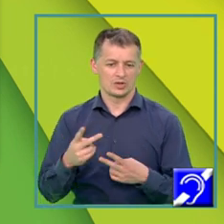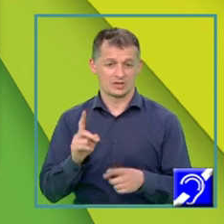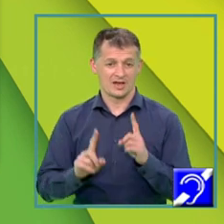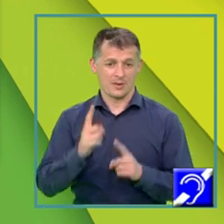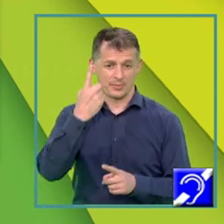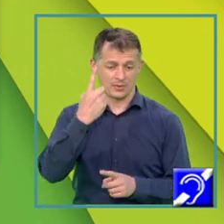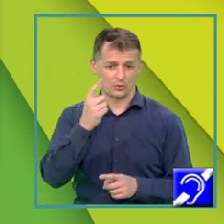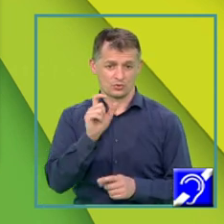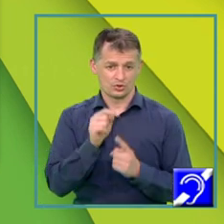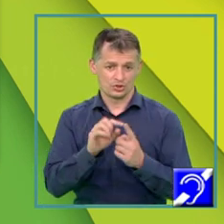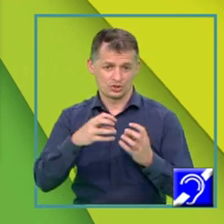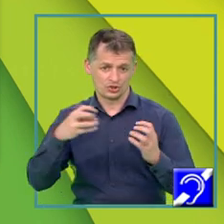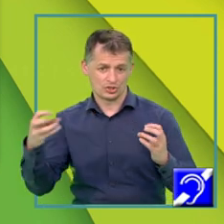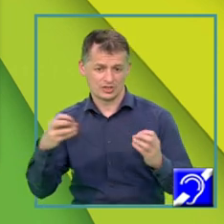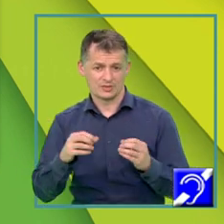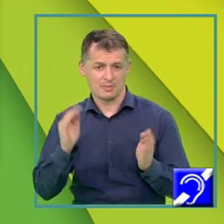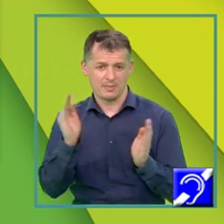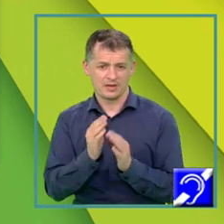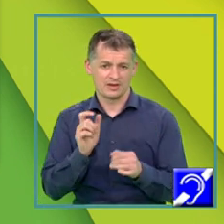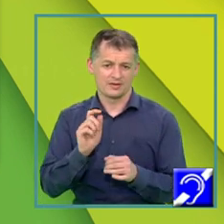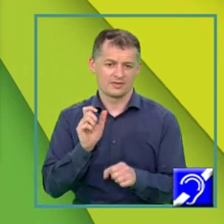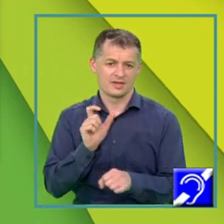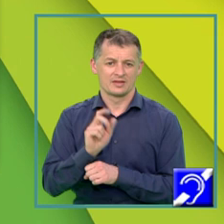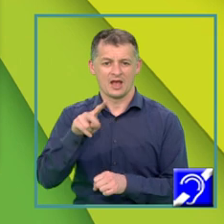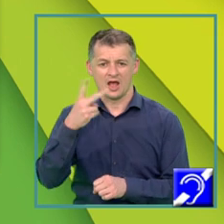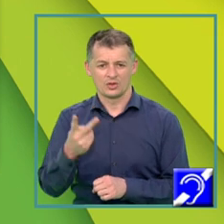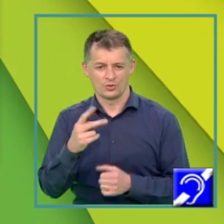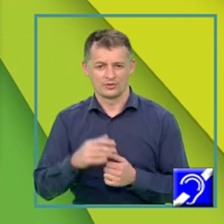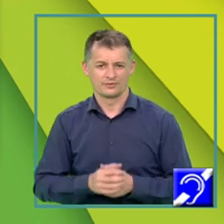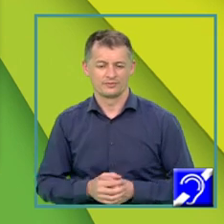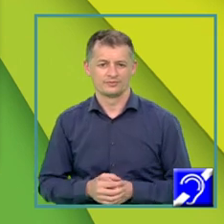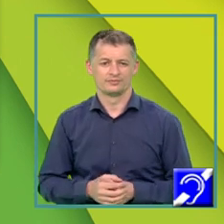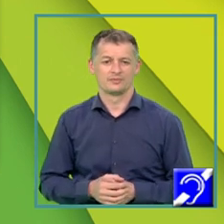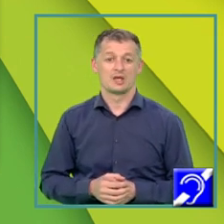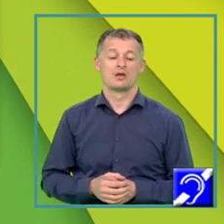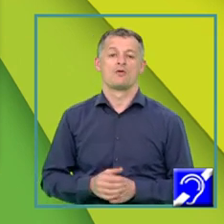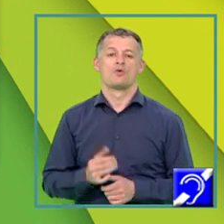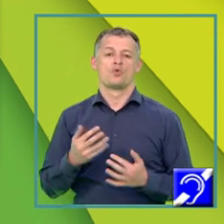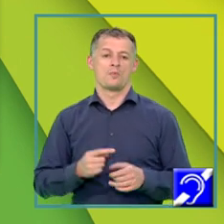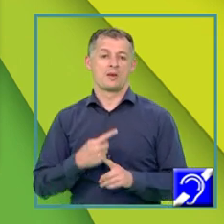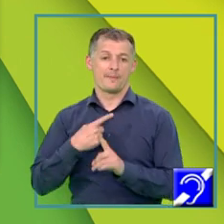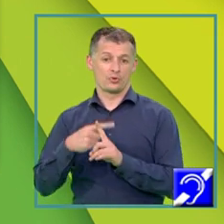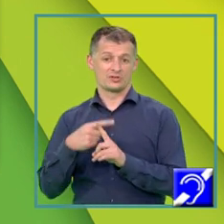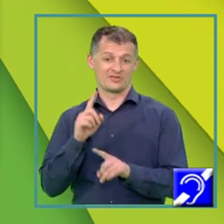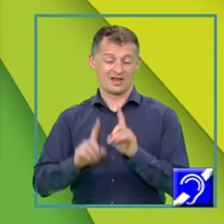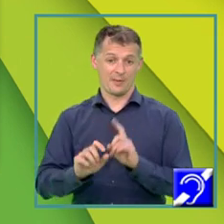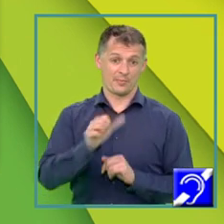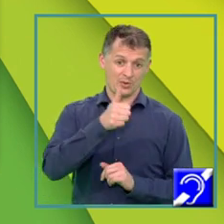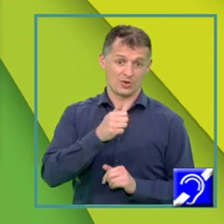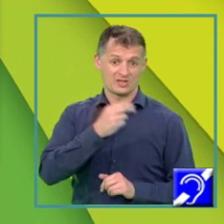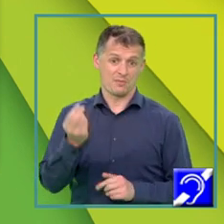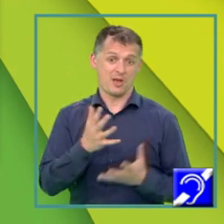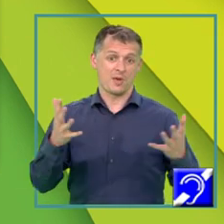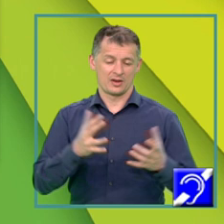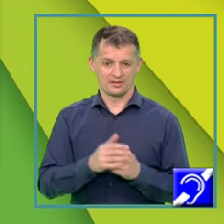este mai mic lexicografic decât cel de al doilea o valoare strict pozitivă dacă primul parametru este strict mai mare